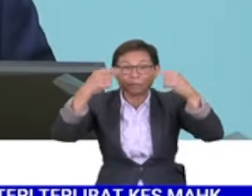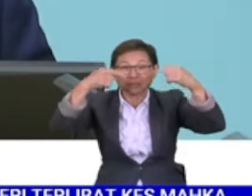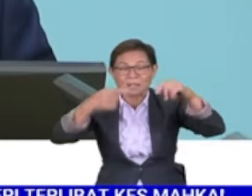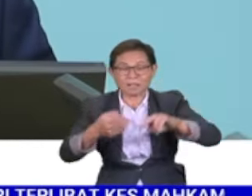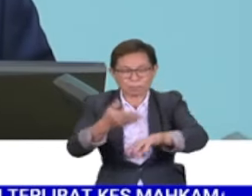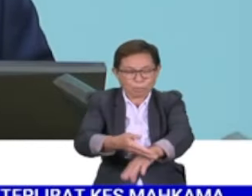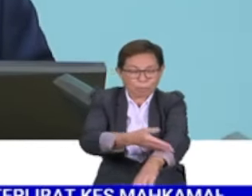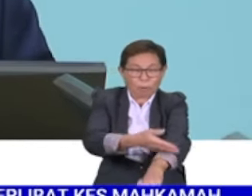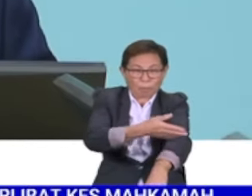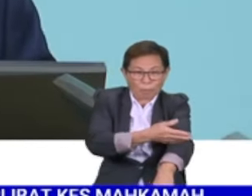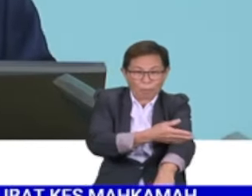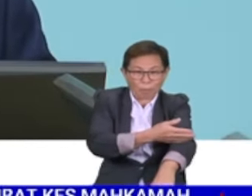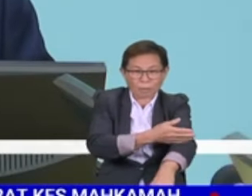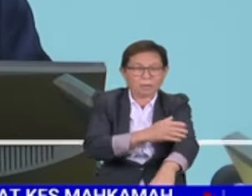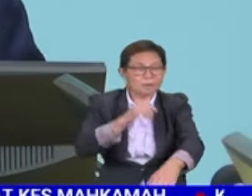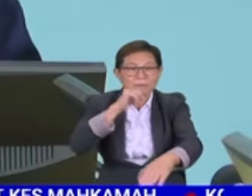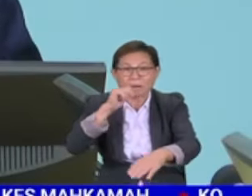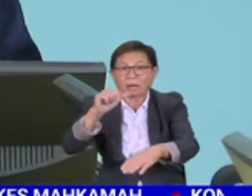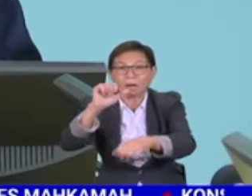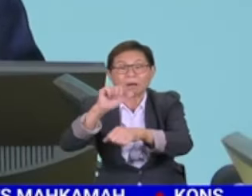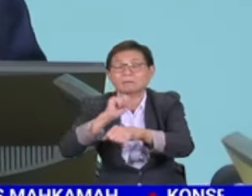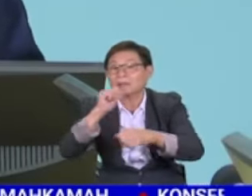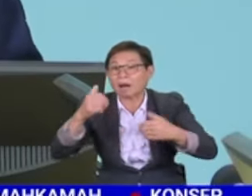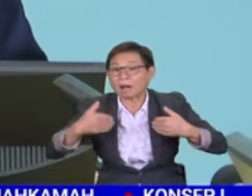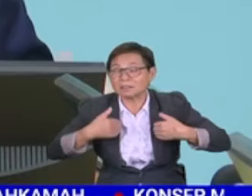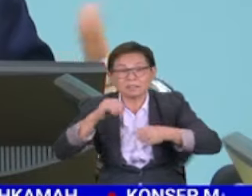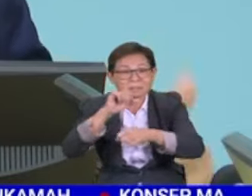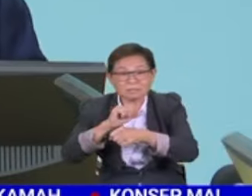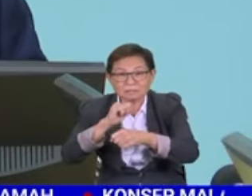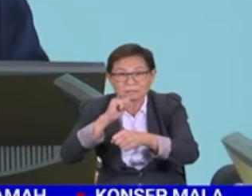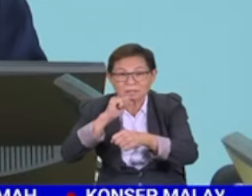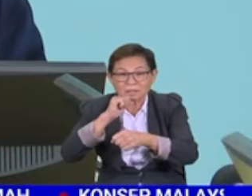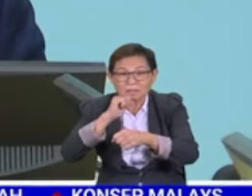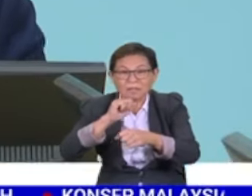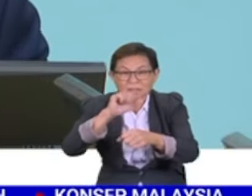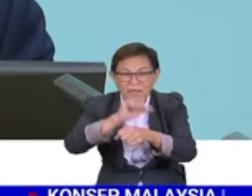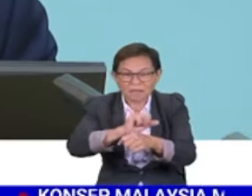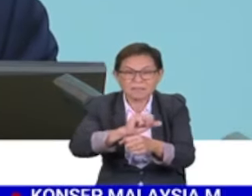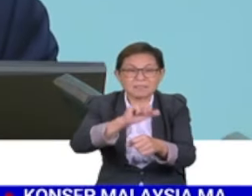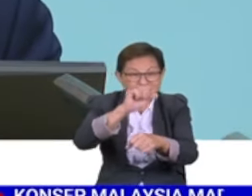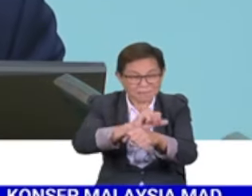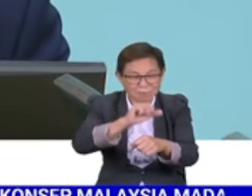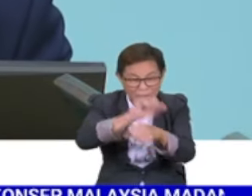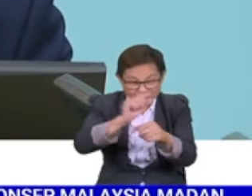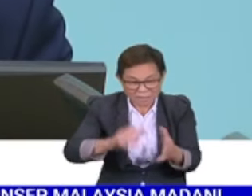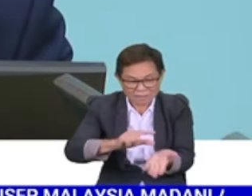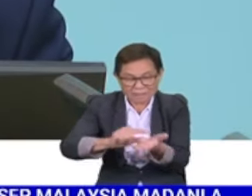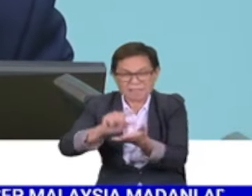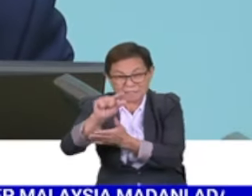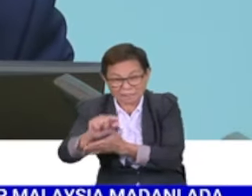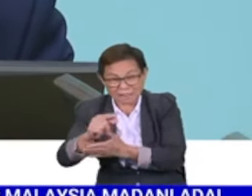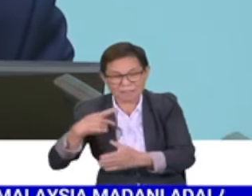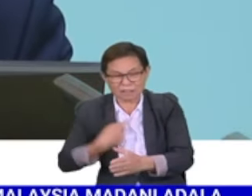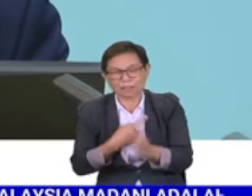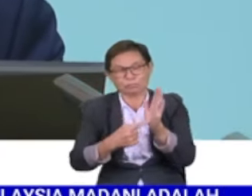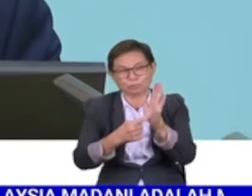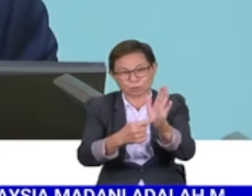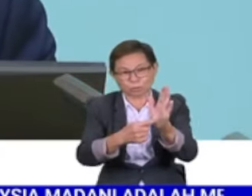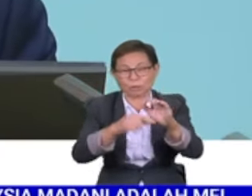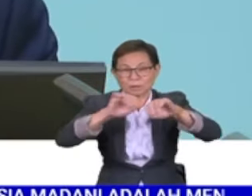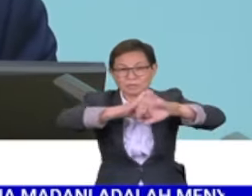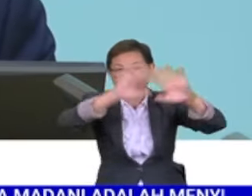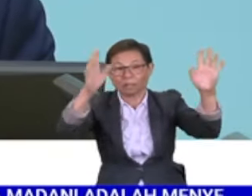baik keadaan underemployment tadi, tetapi juga insyaAllah saya yakin bila kita bagi isyarat yang